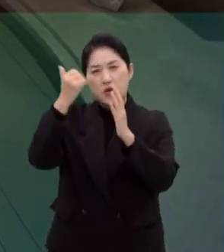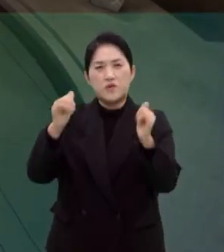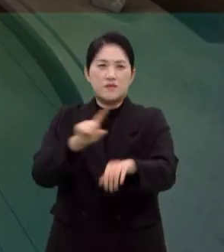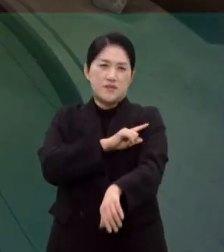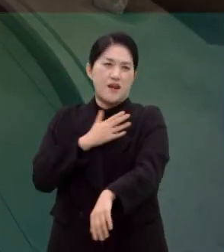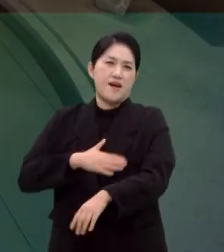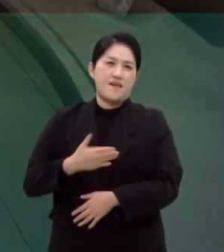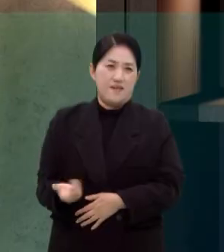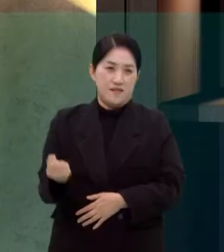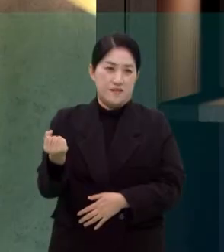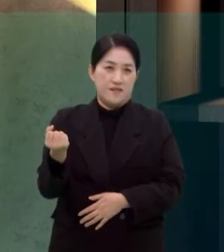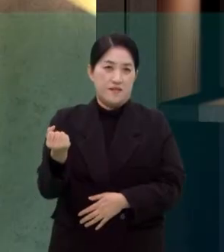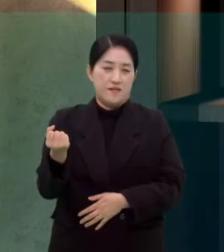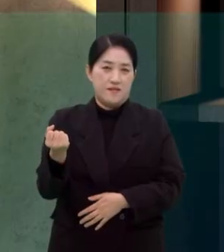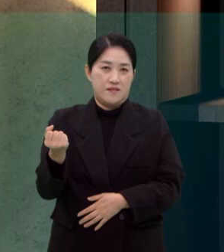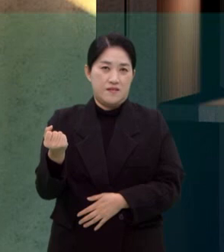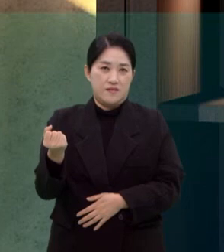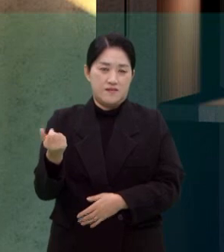있습니다.